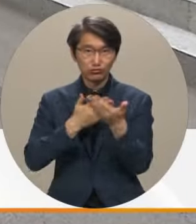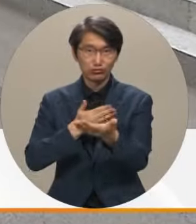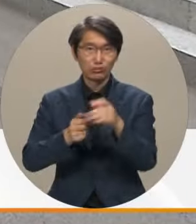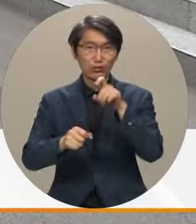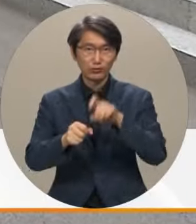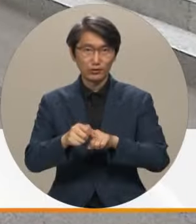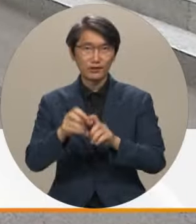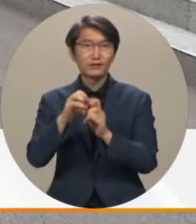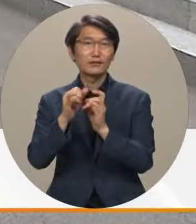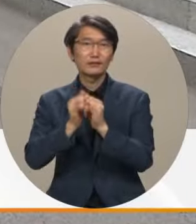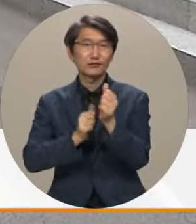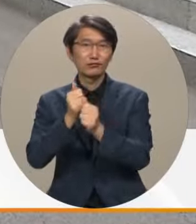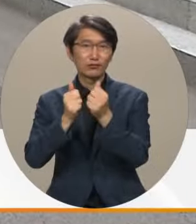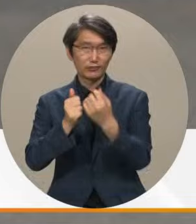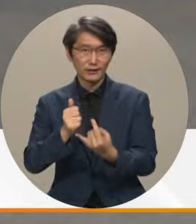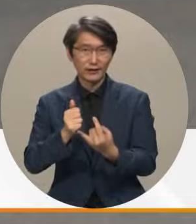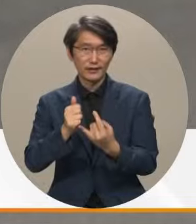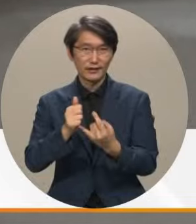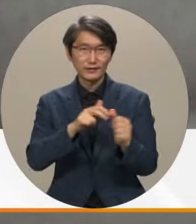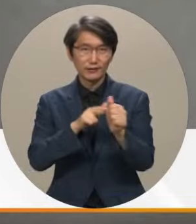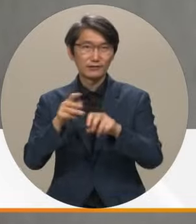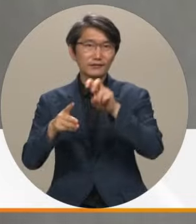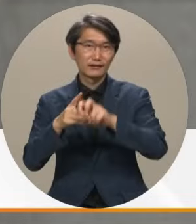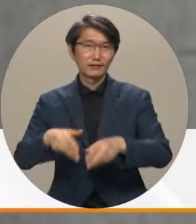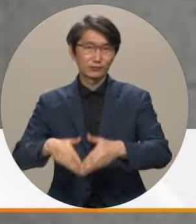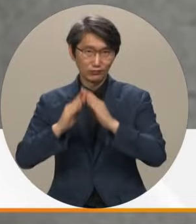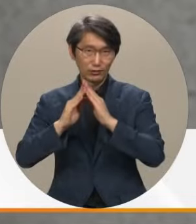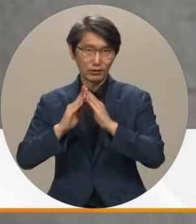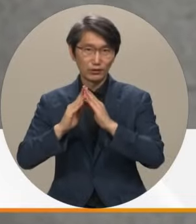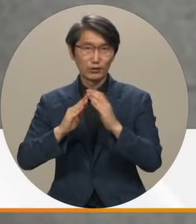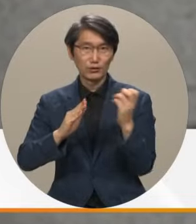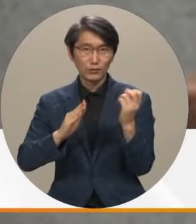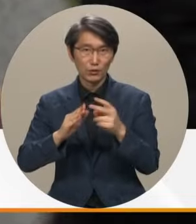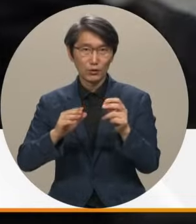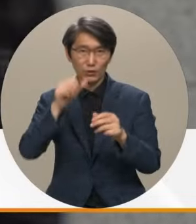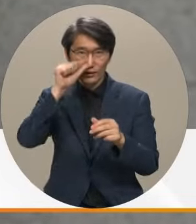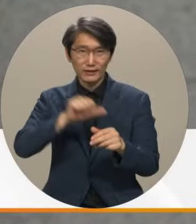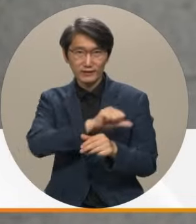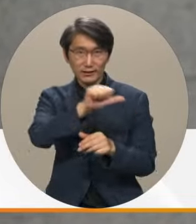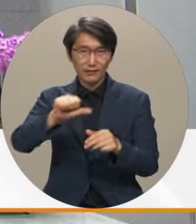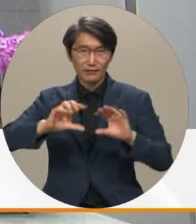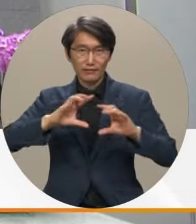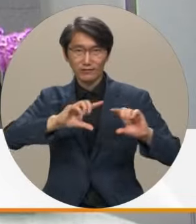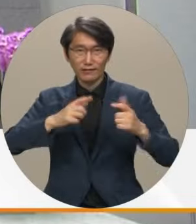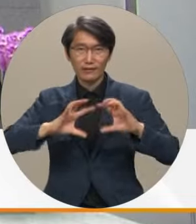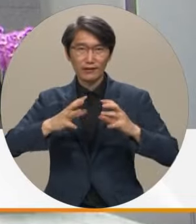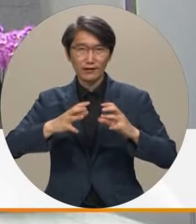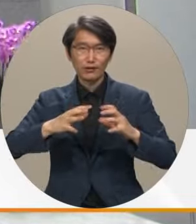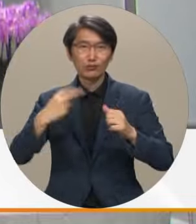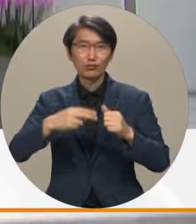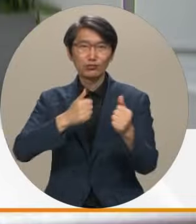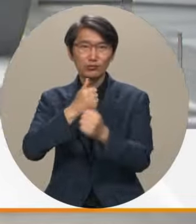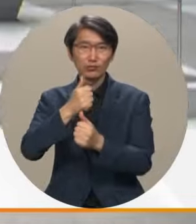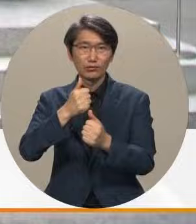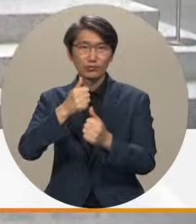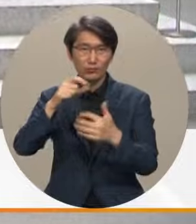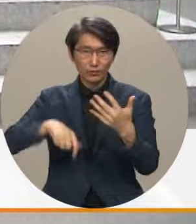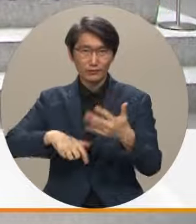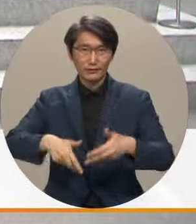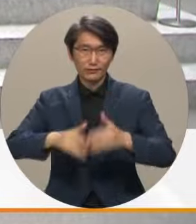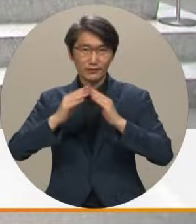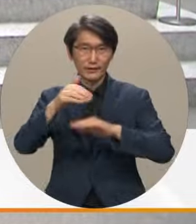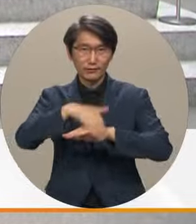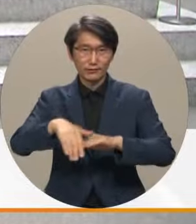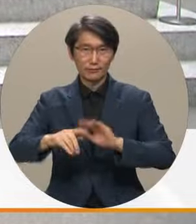위해 역사위원회와 역사자료센터를 만들고 동아시아 여러 국가들과 함께 교육 프로그램을 운영하겠다는